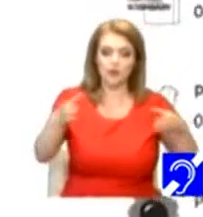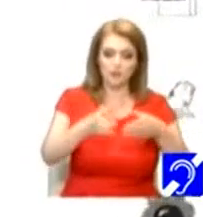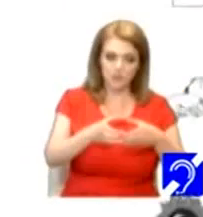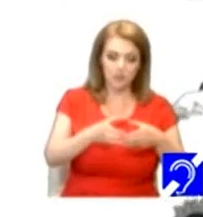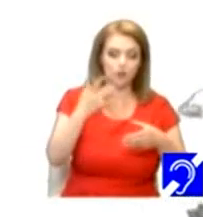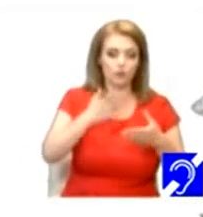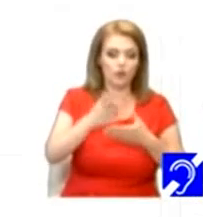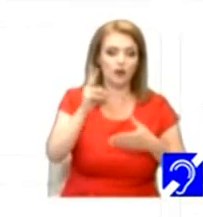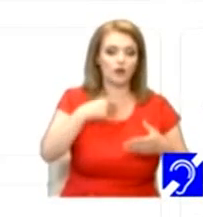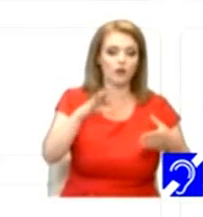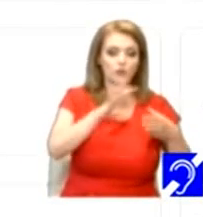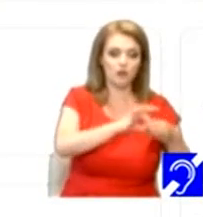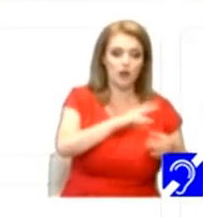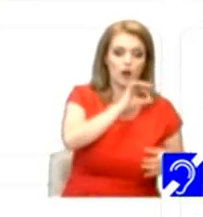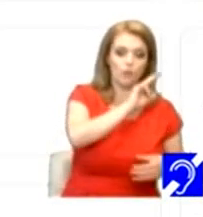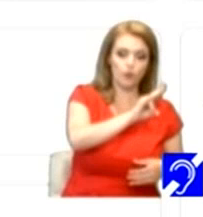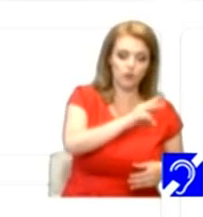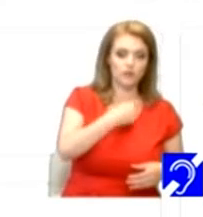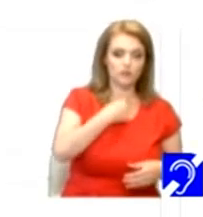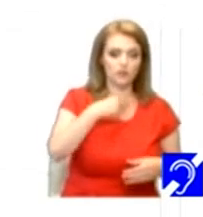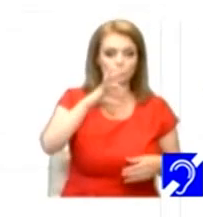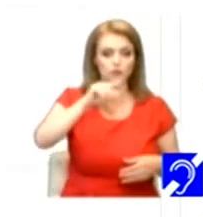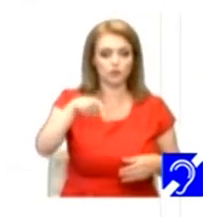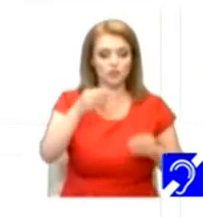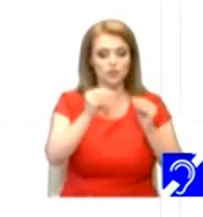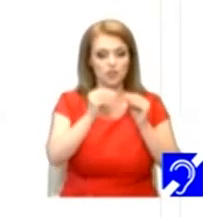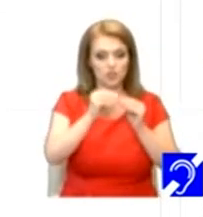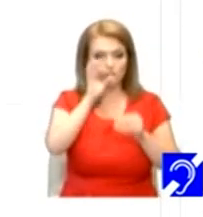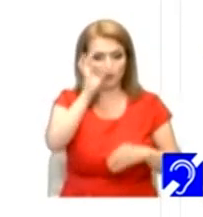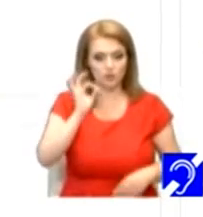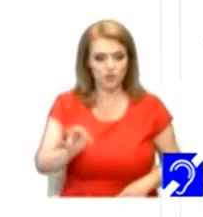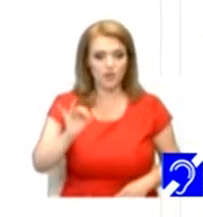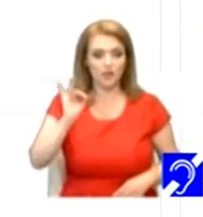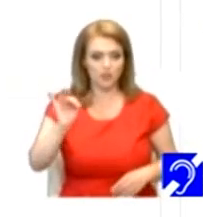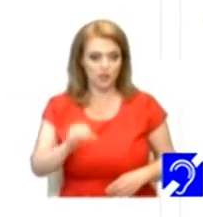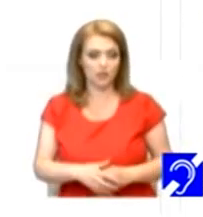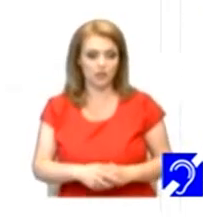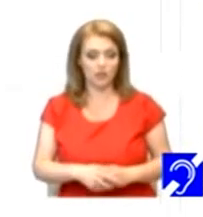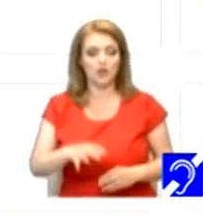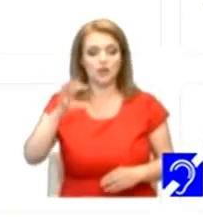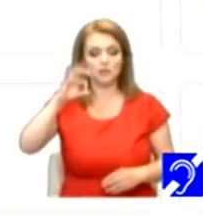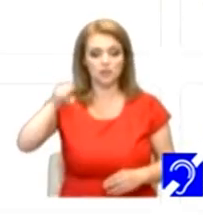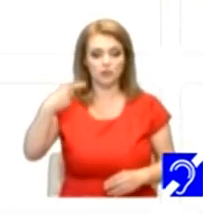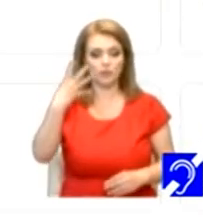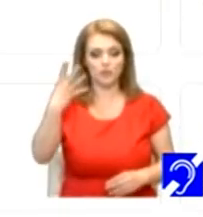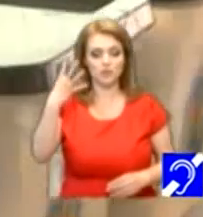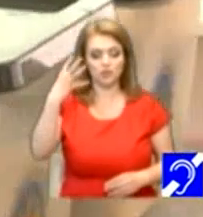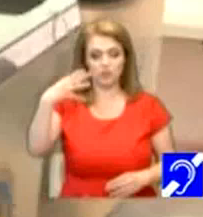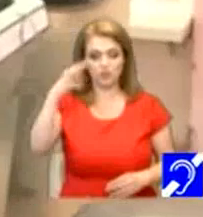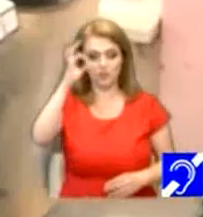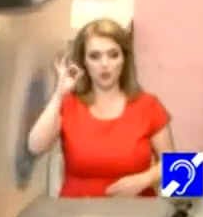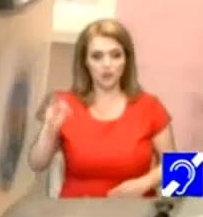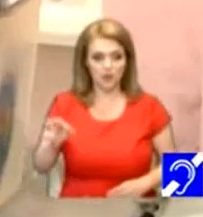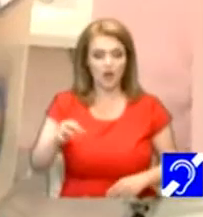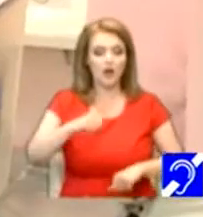puține voturi. Pentru PUN și AUR au optat 0,49% și respectiv 0,45% dintre alegători.